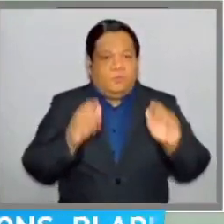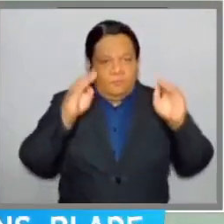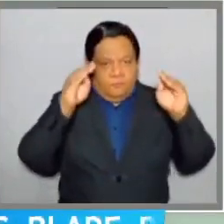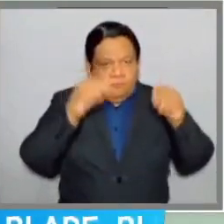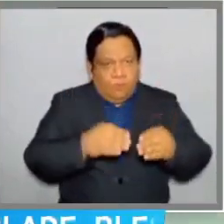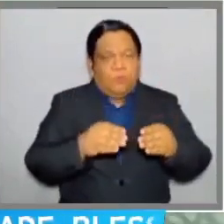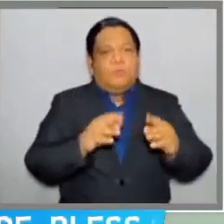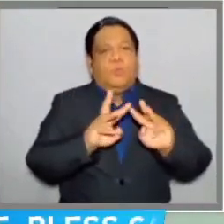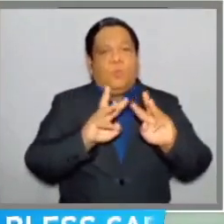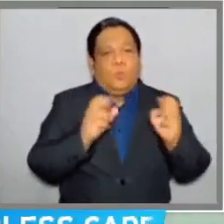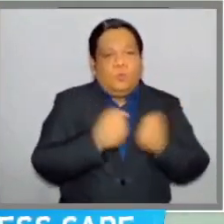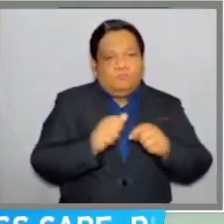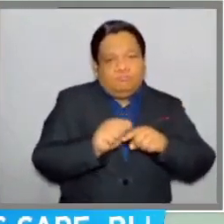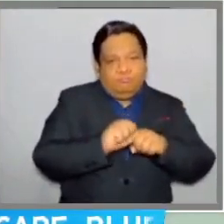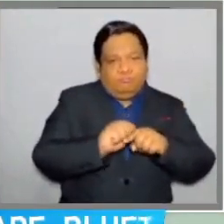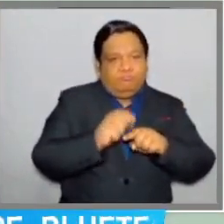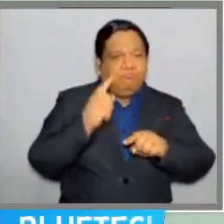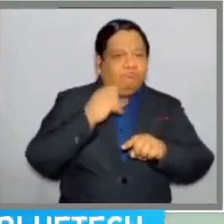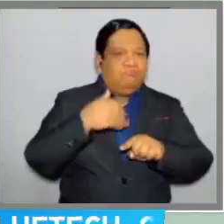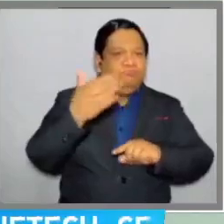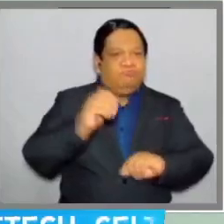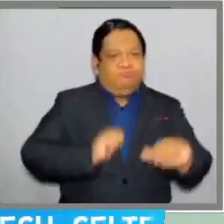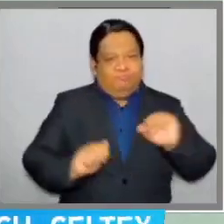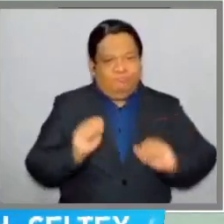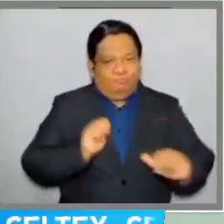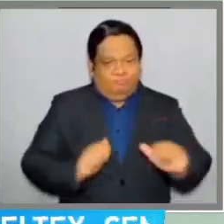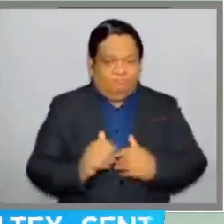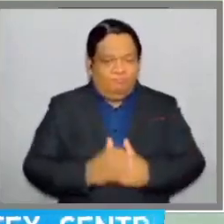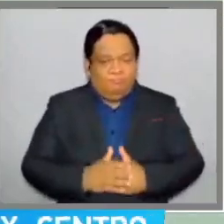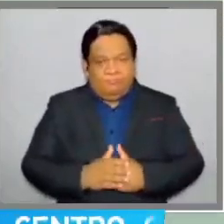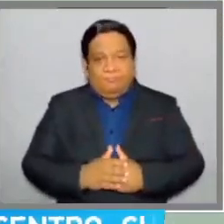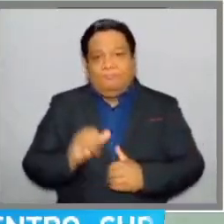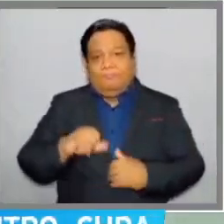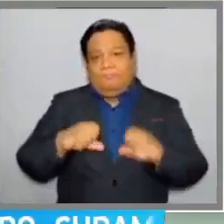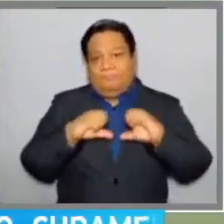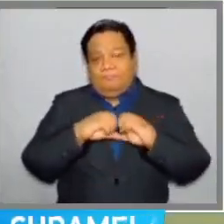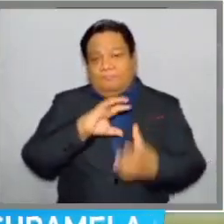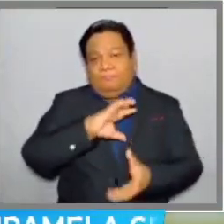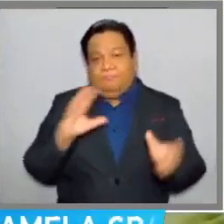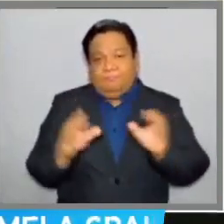sa mga future shows. Kata Tibayan, nagbabalita para sa GMA Integrated News.